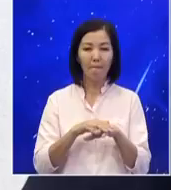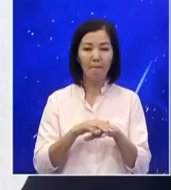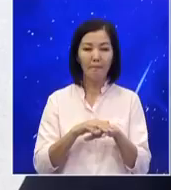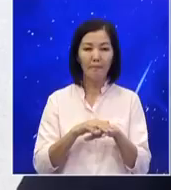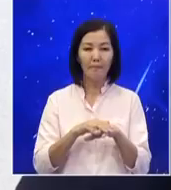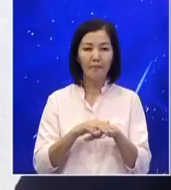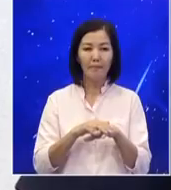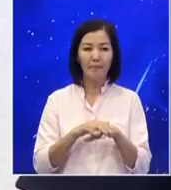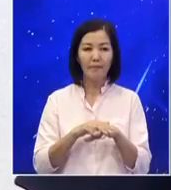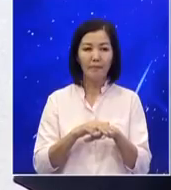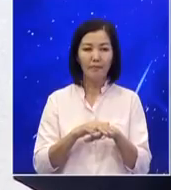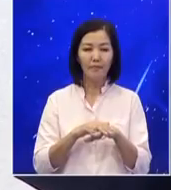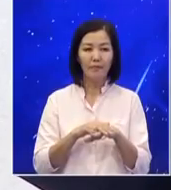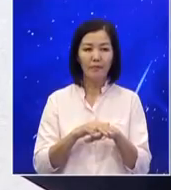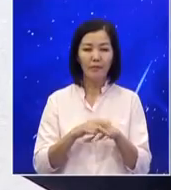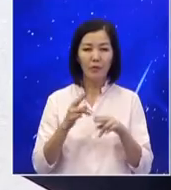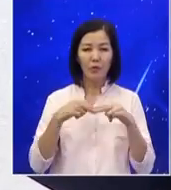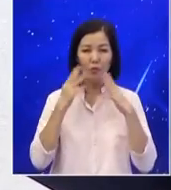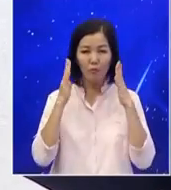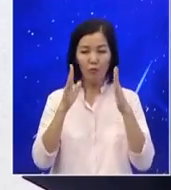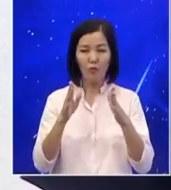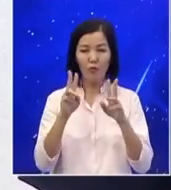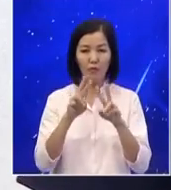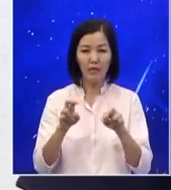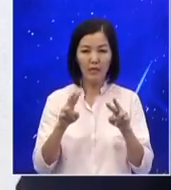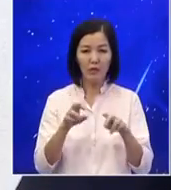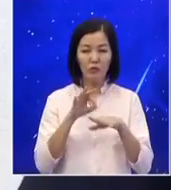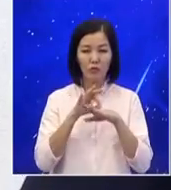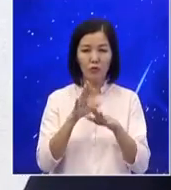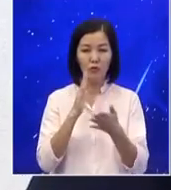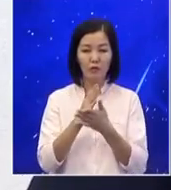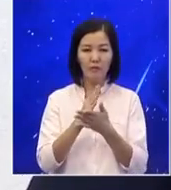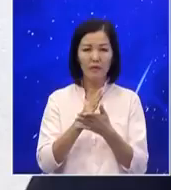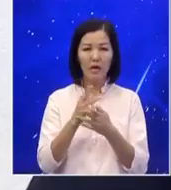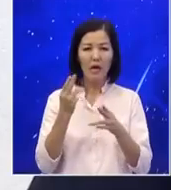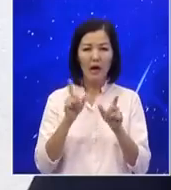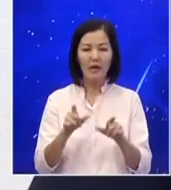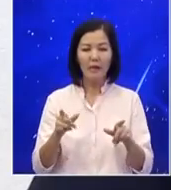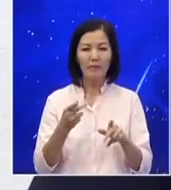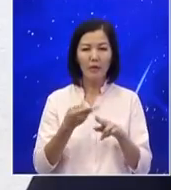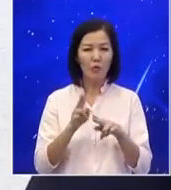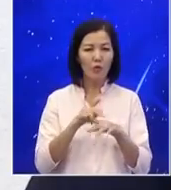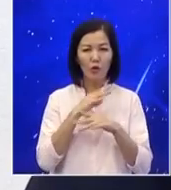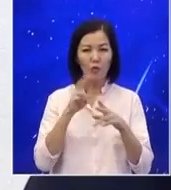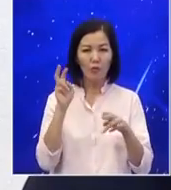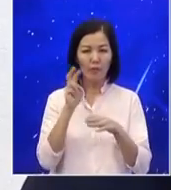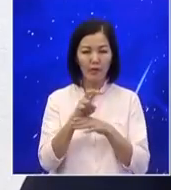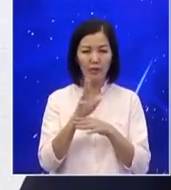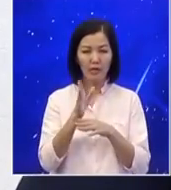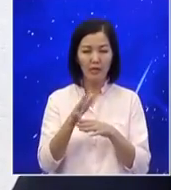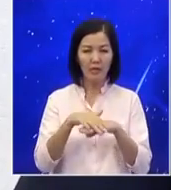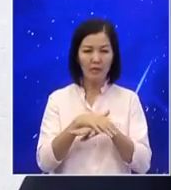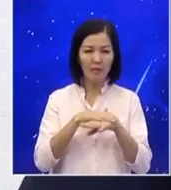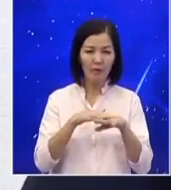аса көңіл бөлеміз. Өйткені бұл жерге көп адам жиналады. Көп адам жиналған кезде